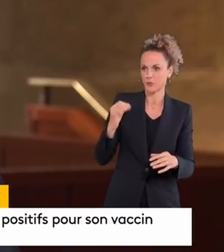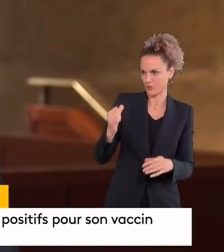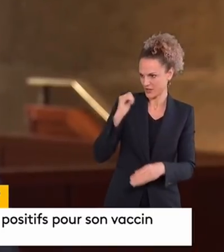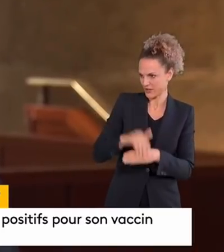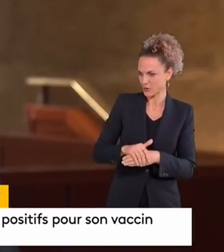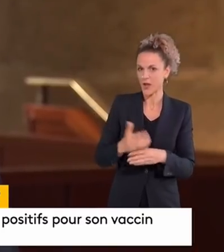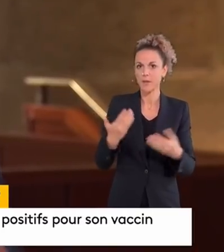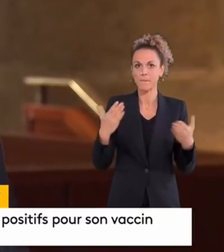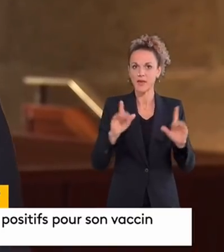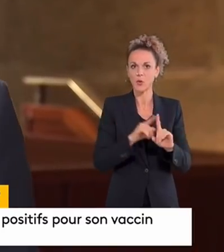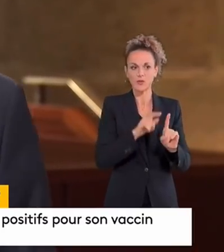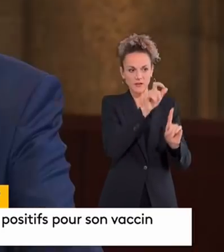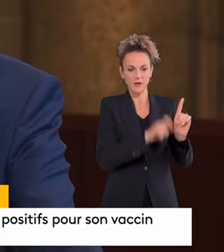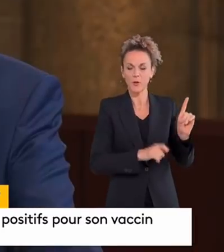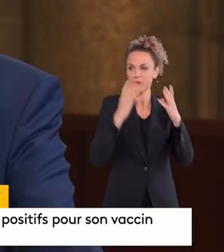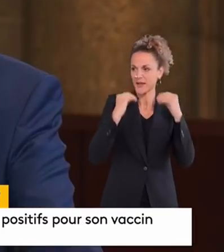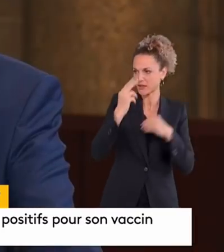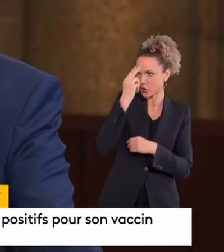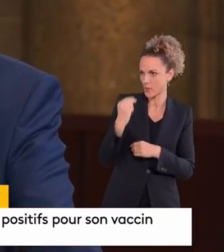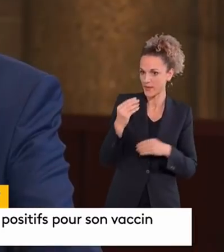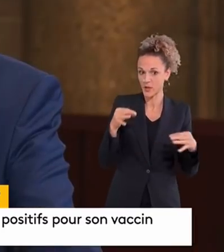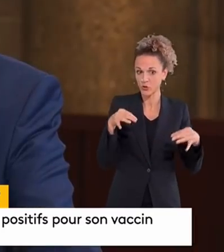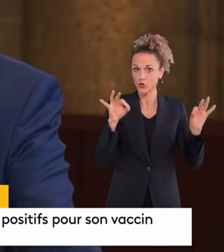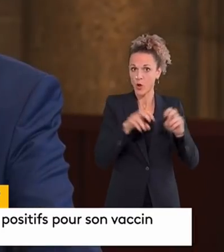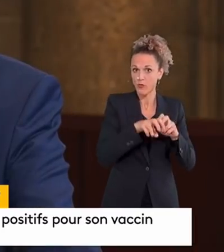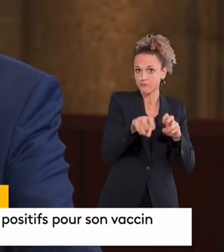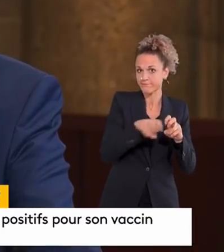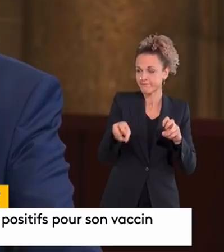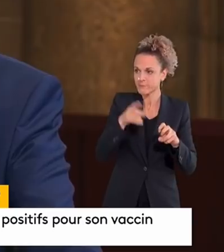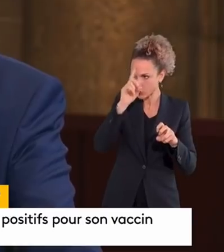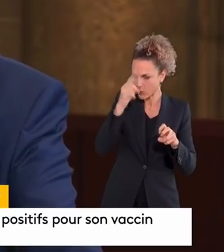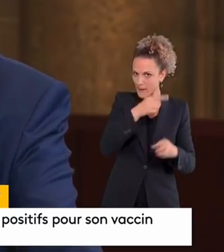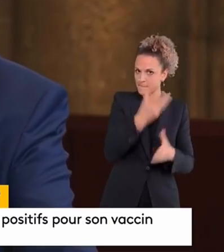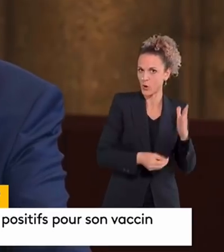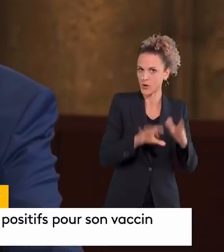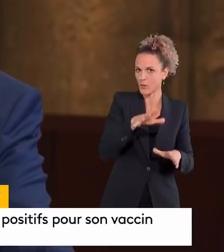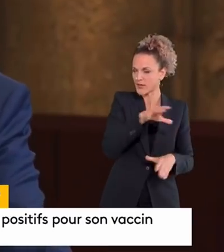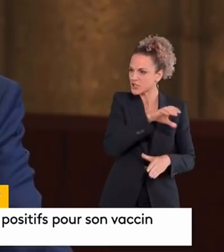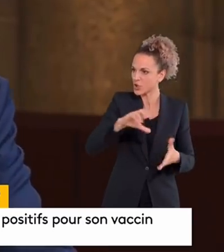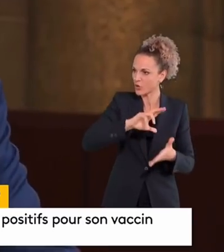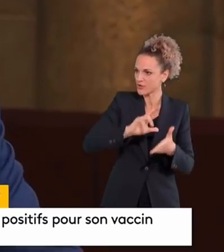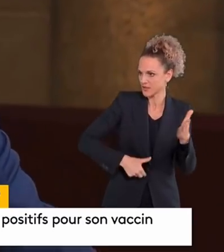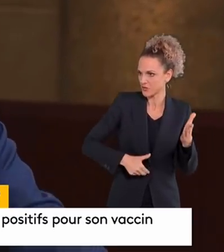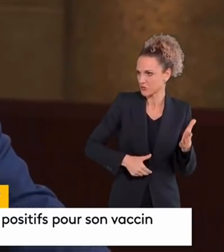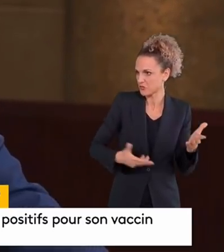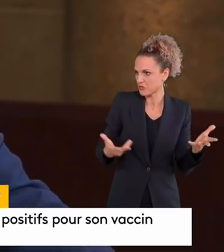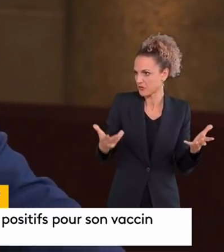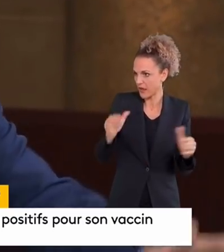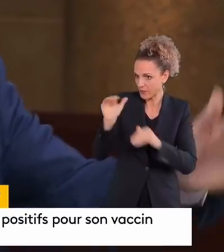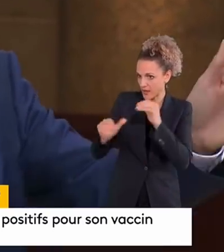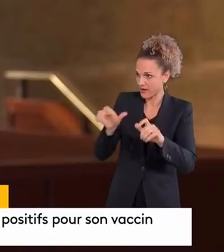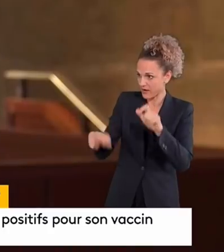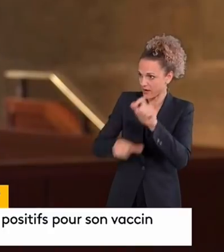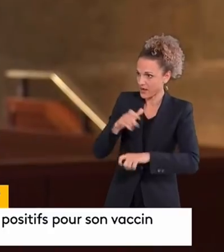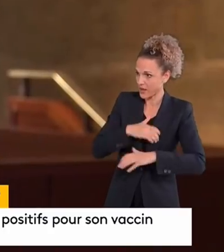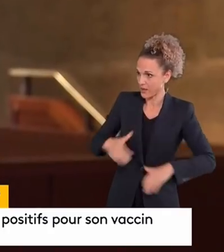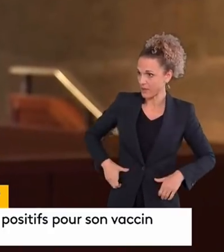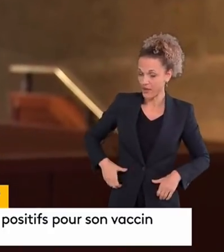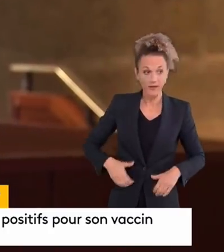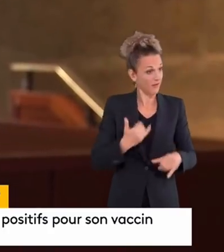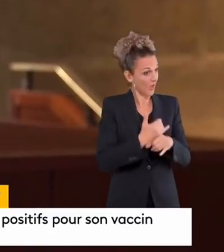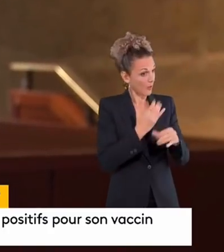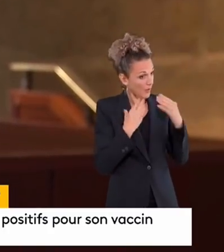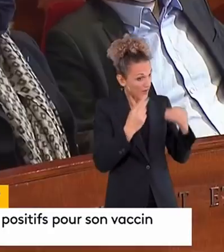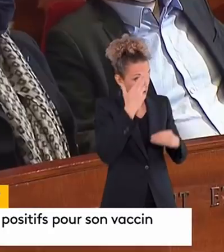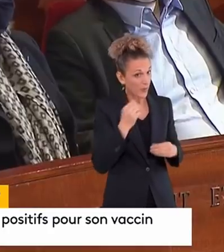terrain, puisqu'il lui en manque une bonne centaine. Est-ce que vous lancez un appel aux élus? C'est bien la première fois que je vois Marine Le Pen faire grève. Mais il y a un début à